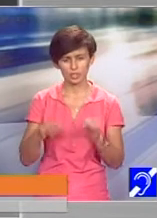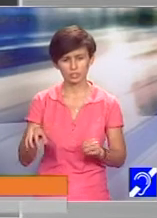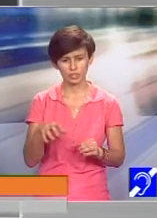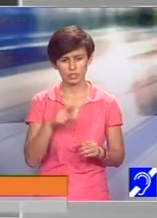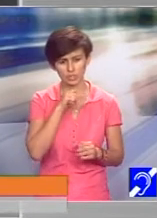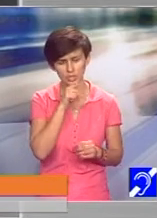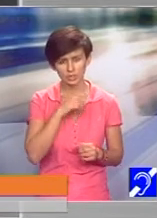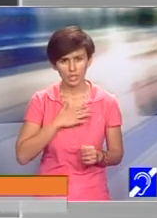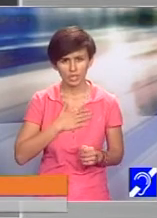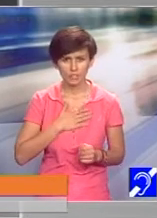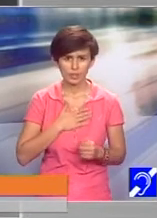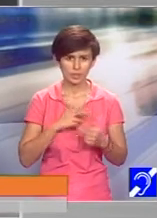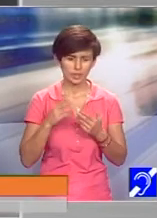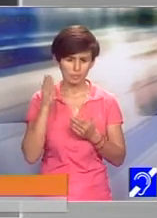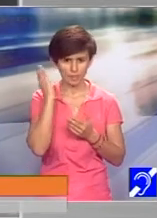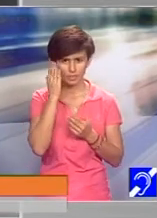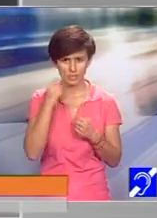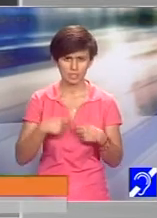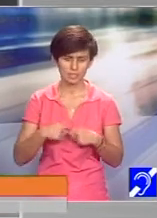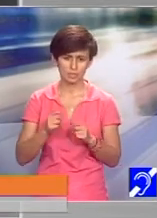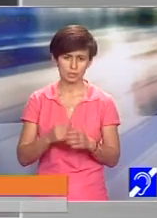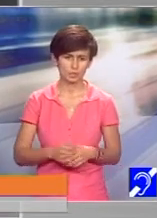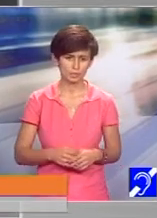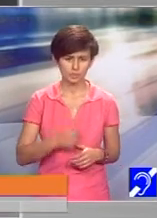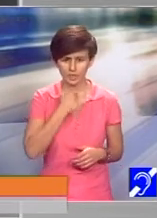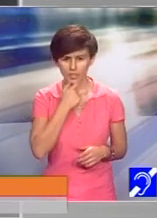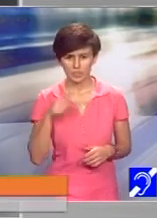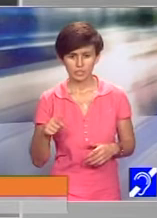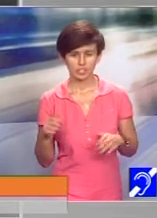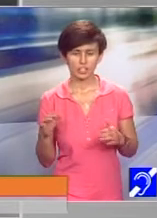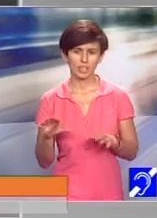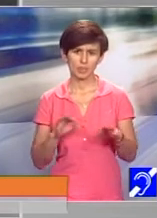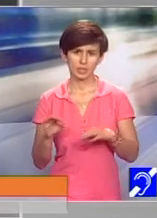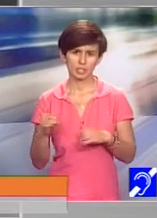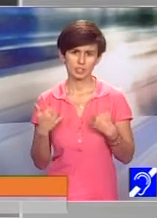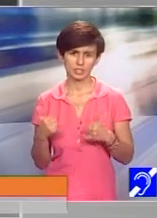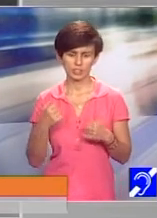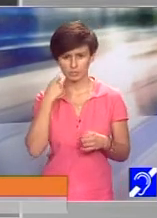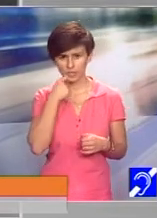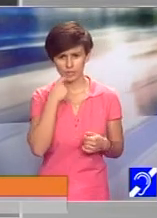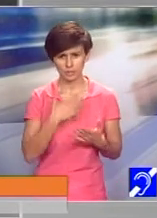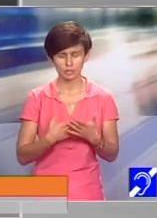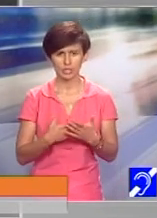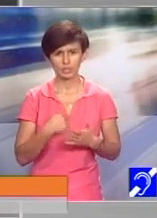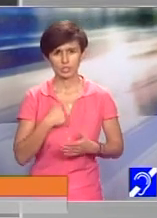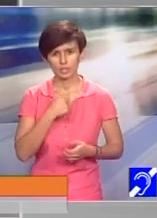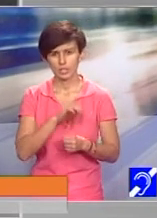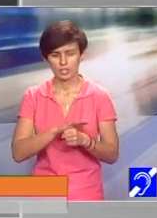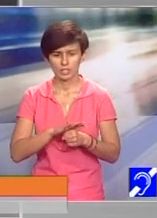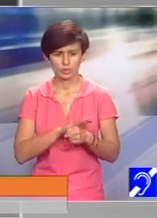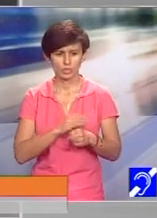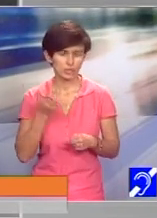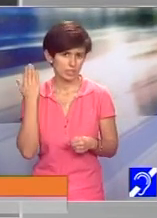toții. Anul acesta am ales să se întâmple la Cluj, fiindcă eu de toamna trecută sunt și președinta asociației la